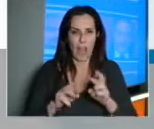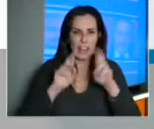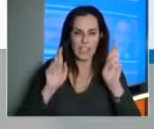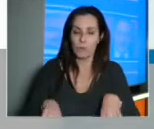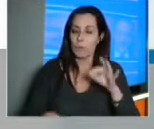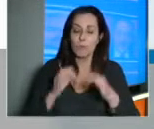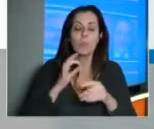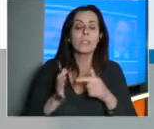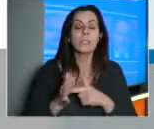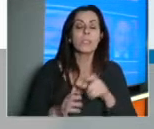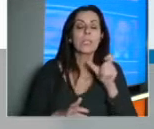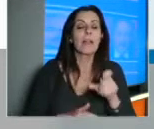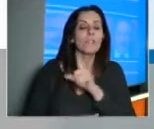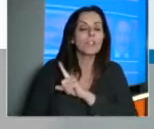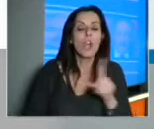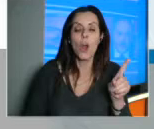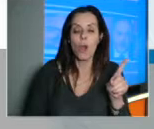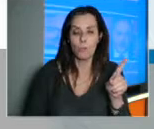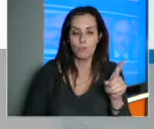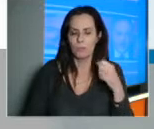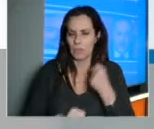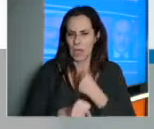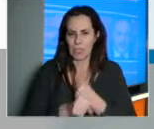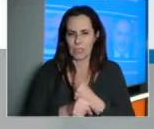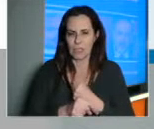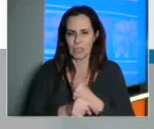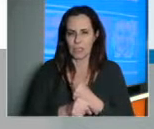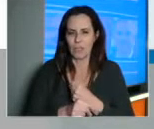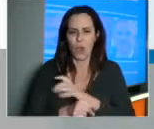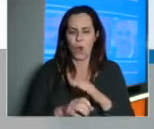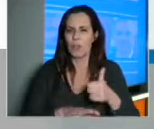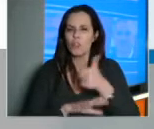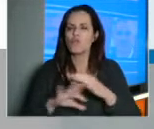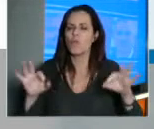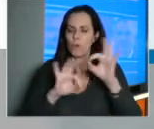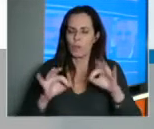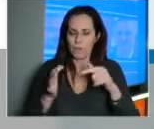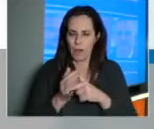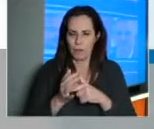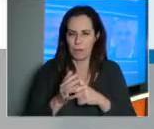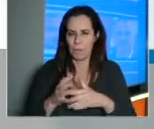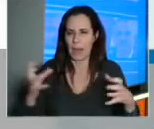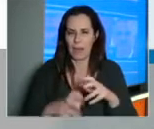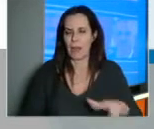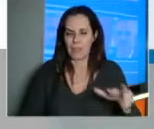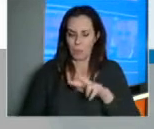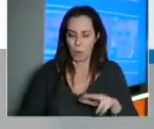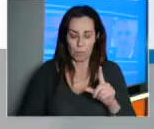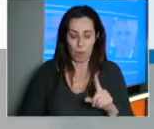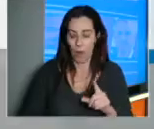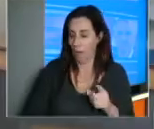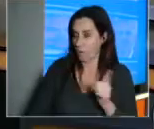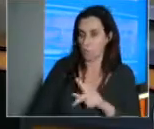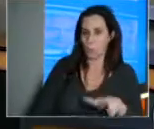אפילו בית משפט, הוא התחייב שלא יהיה עסוק יותר או לא ינהל שום דבר בנושא החיים הציבוריים. אבל זה לא באמת